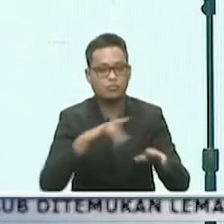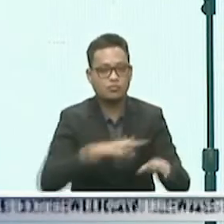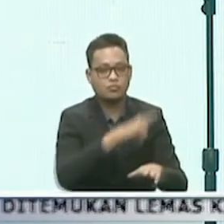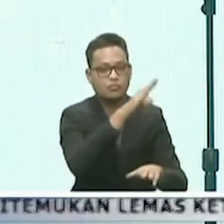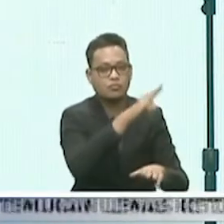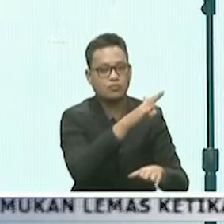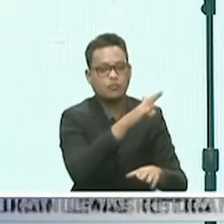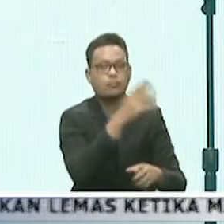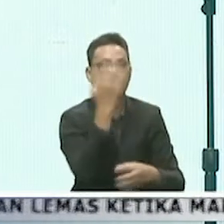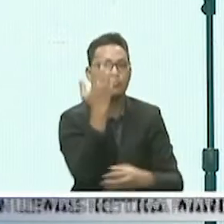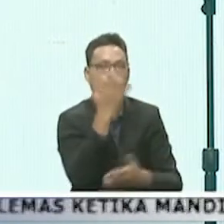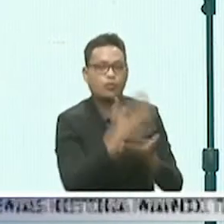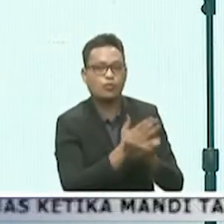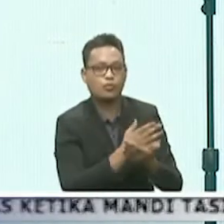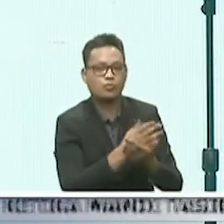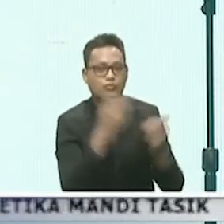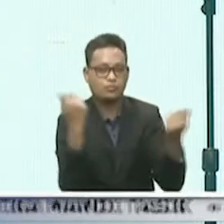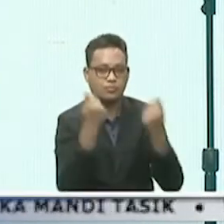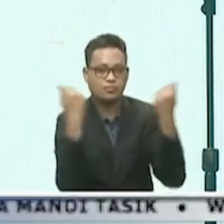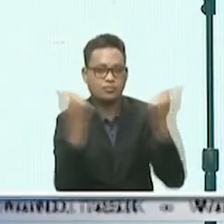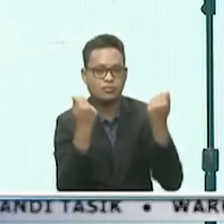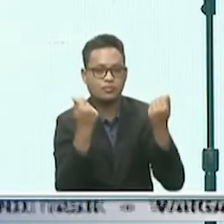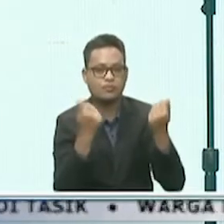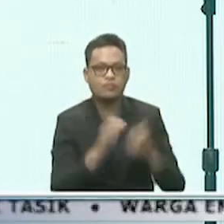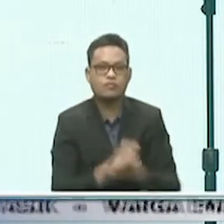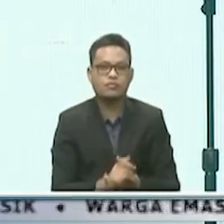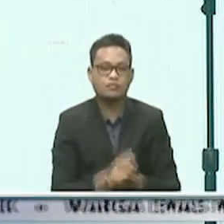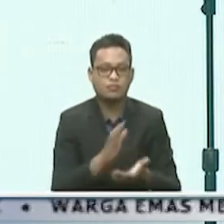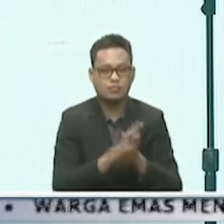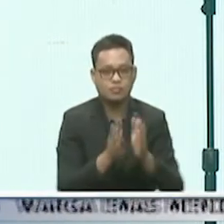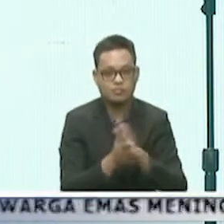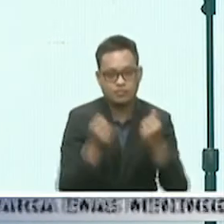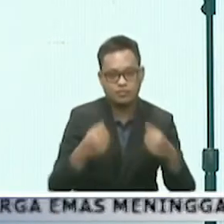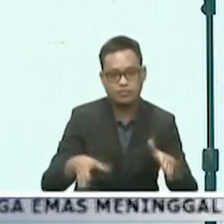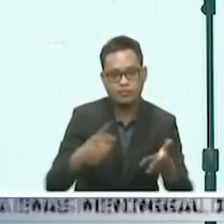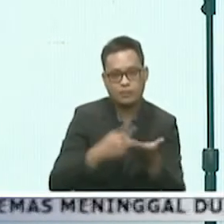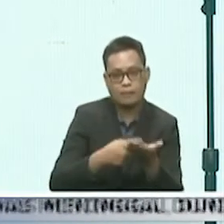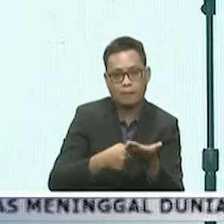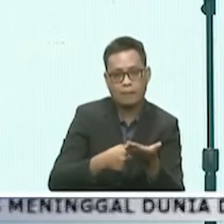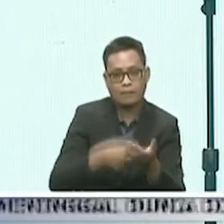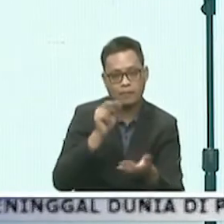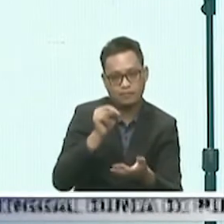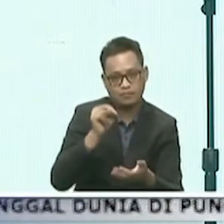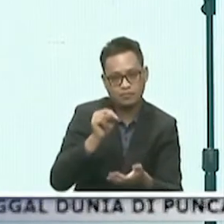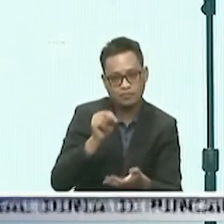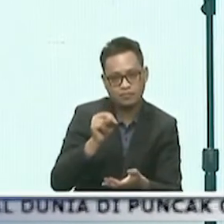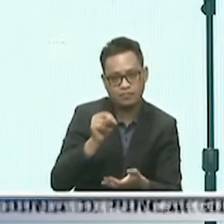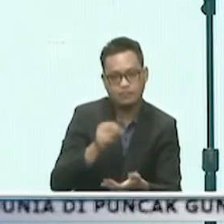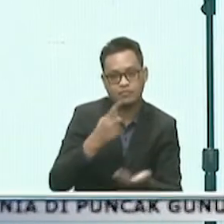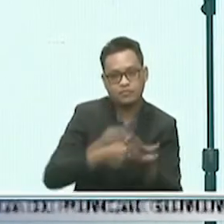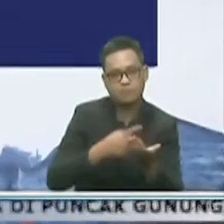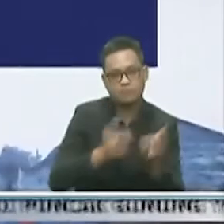ketika musim perayaan. Justru perbincangan akan diadakan dengan pihak-pihak